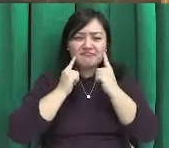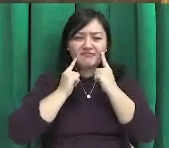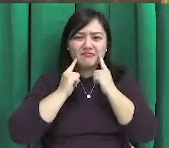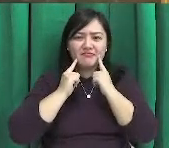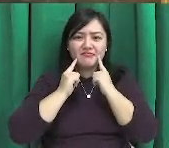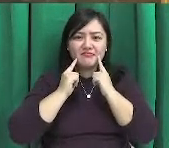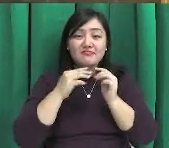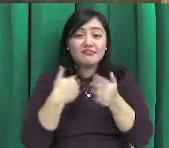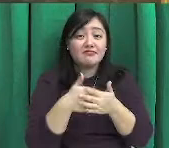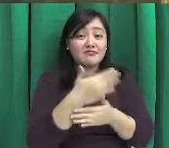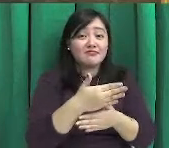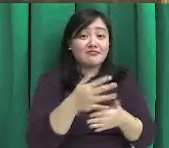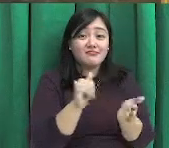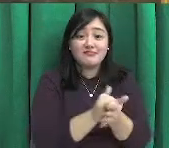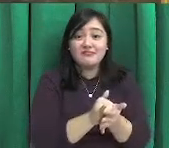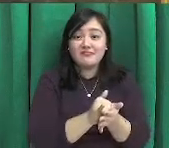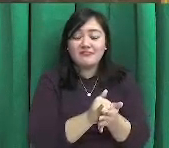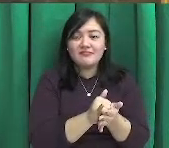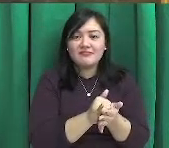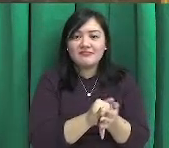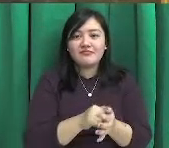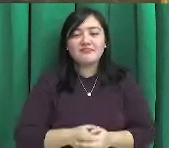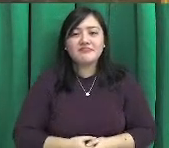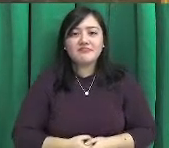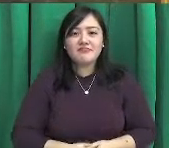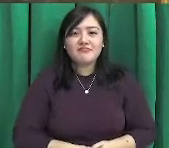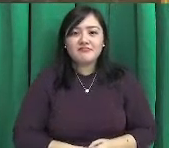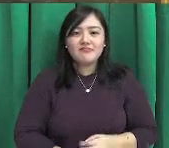that, ang nangyari,